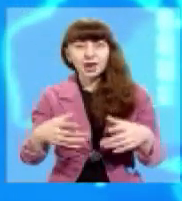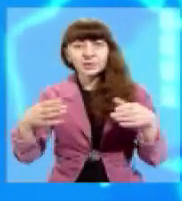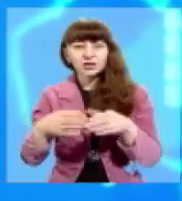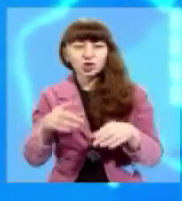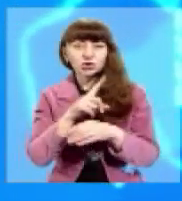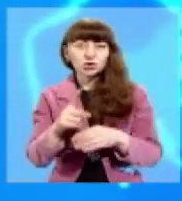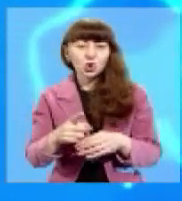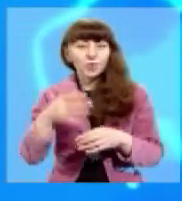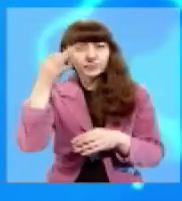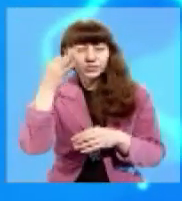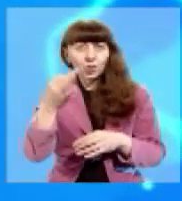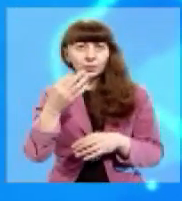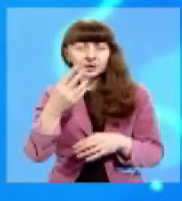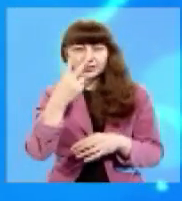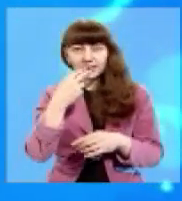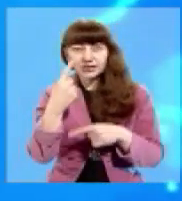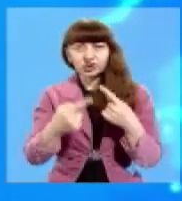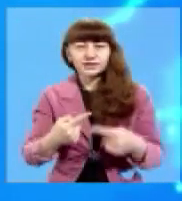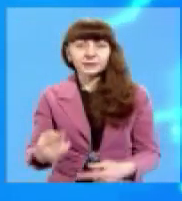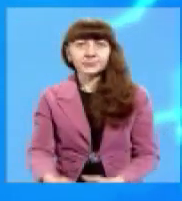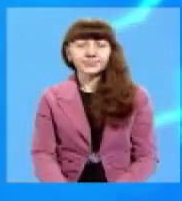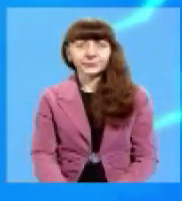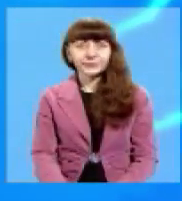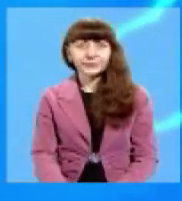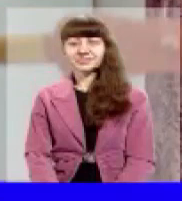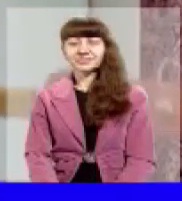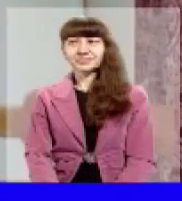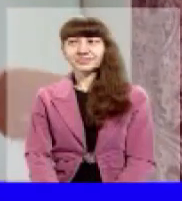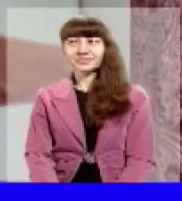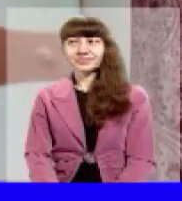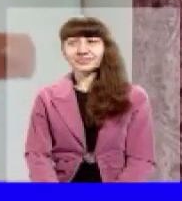уважения многовековым традициям. Подробности в следующем сюжете.